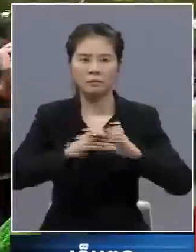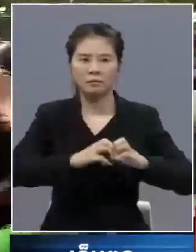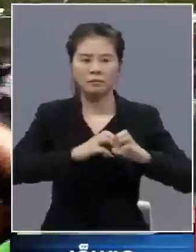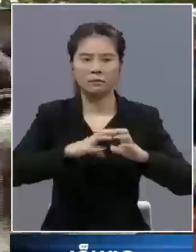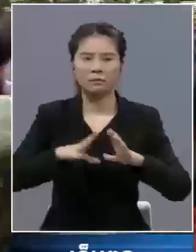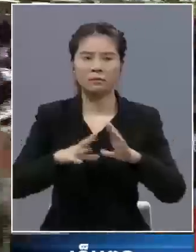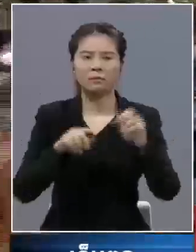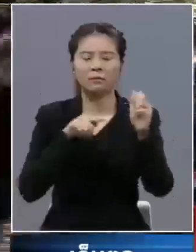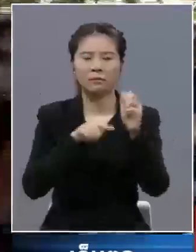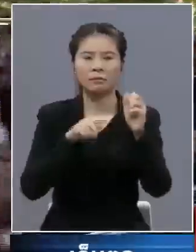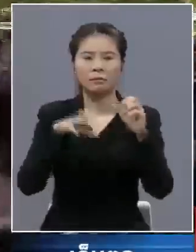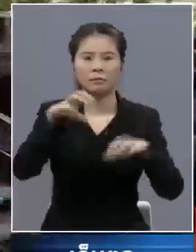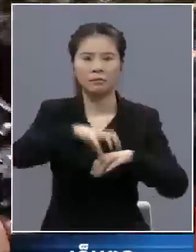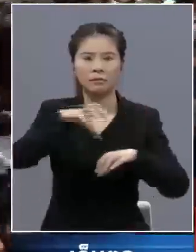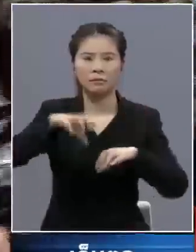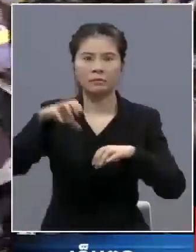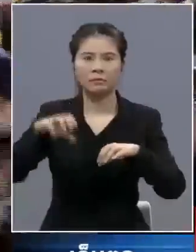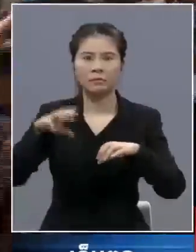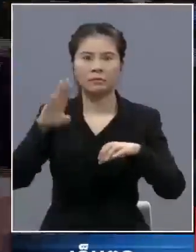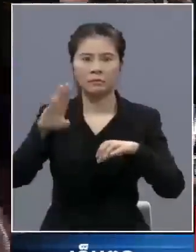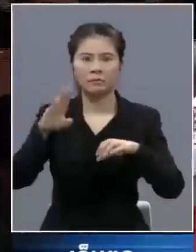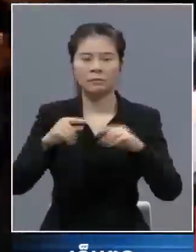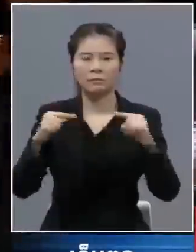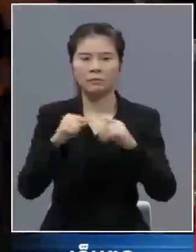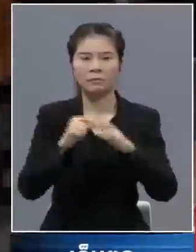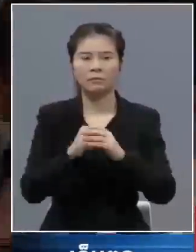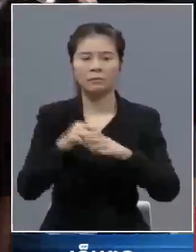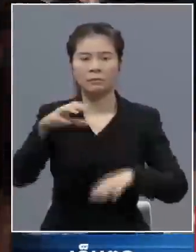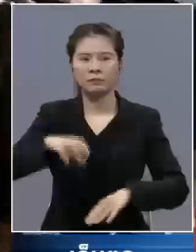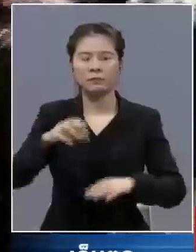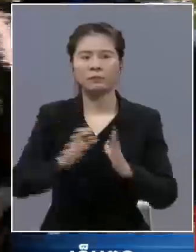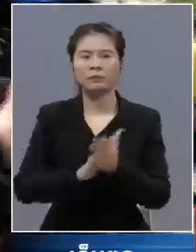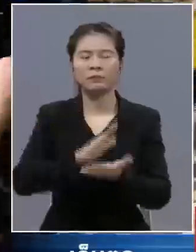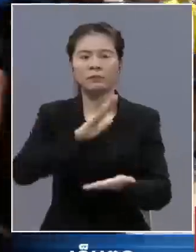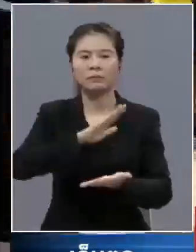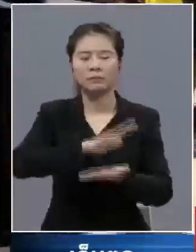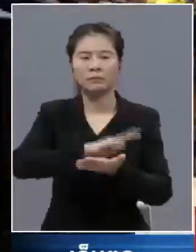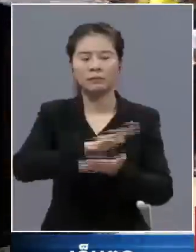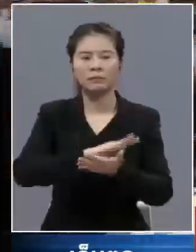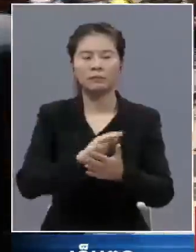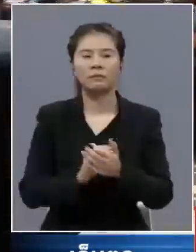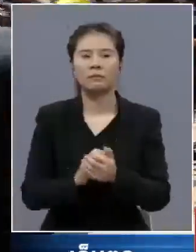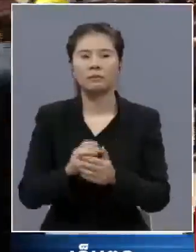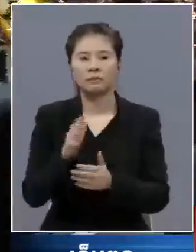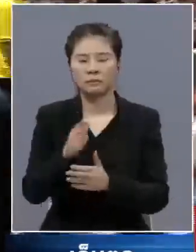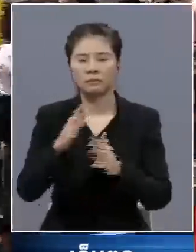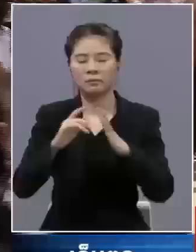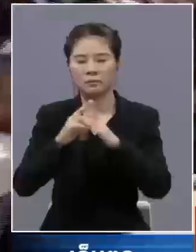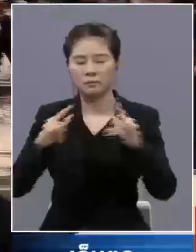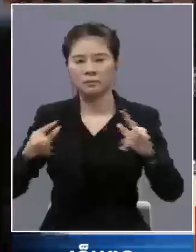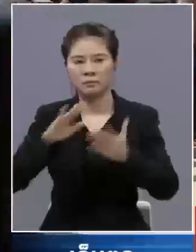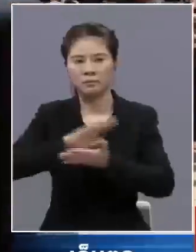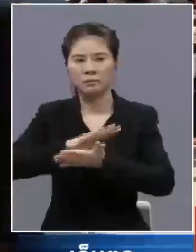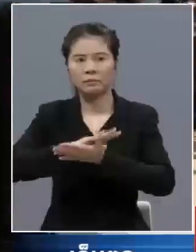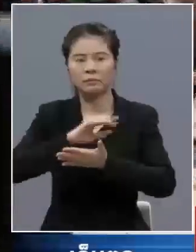รวมถึงพื้นที่ยังจุดบริเวณเนี่ยครับซึ่งเป็นสถานที่ที่เกิดเหตุครับโรงเรียนบ้านเนินปอครับซึ่งเป็นจุดที่เกิดเหตุครับแม้ว่